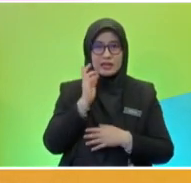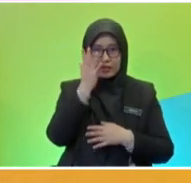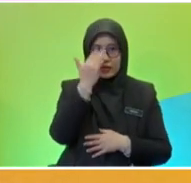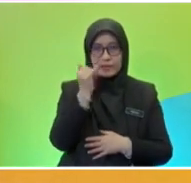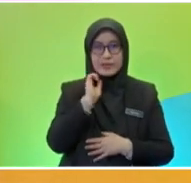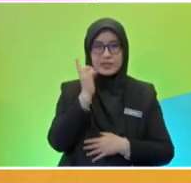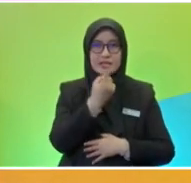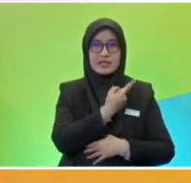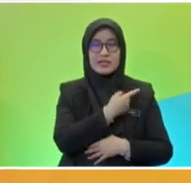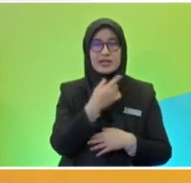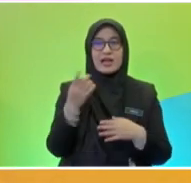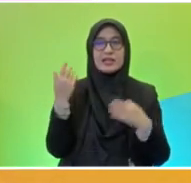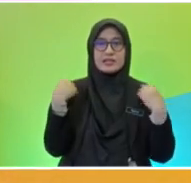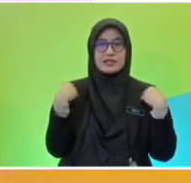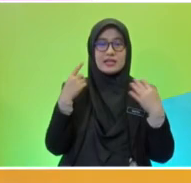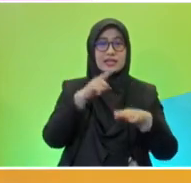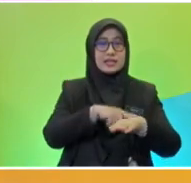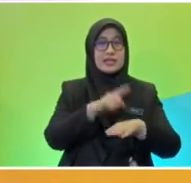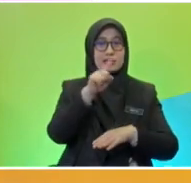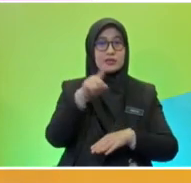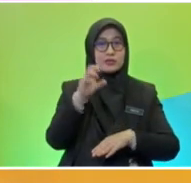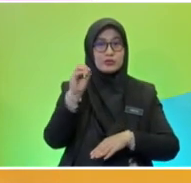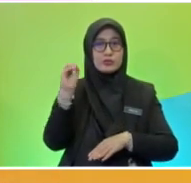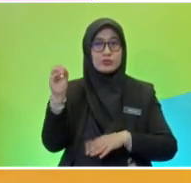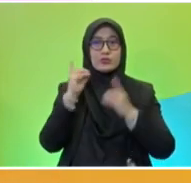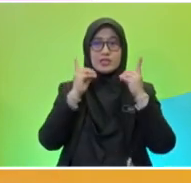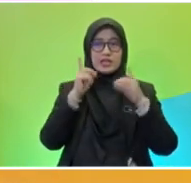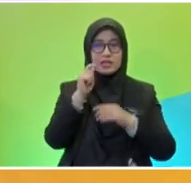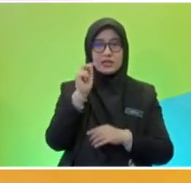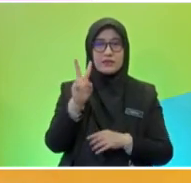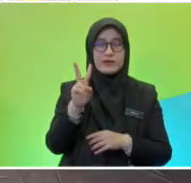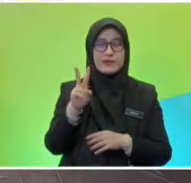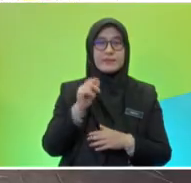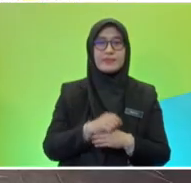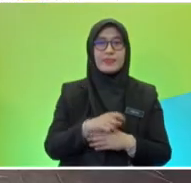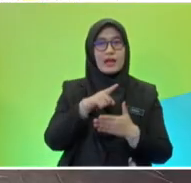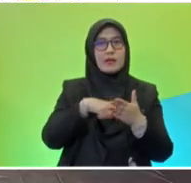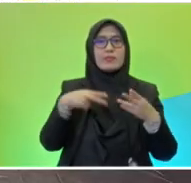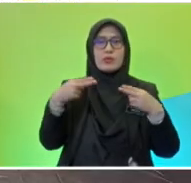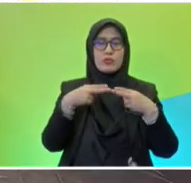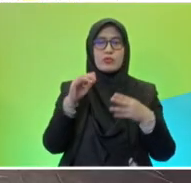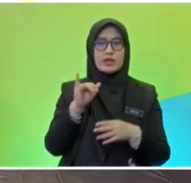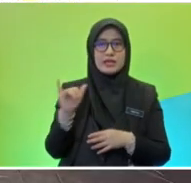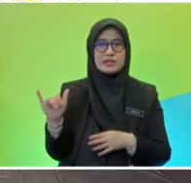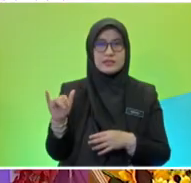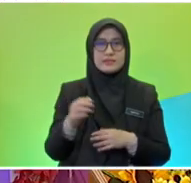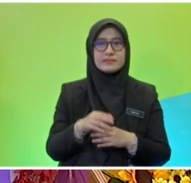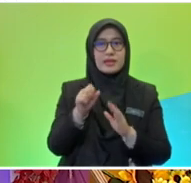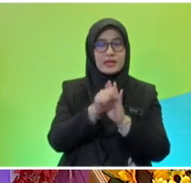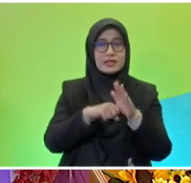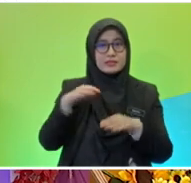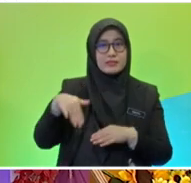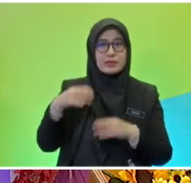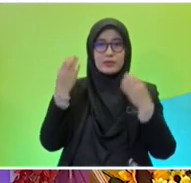TV, ada haiwan-haiwan semua ni? Apa kaitannya dengan kita punya kelas kali ini, cikgu? Oh, murid-murid semua, sebelum cikgu beri